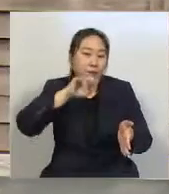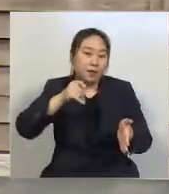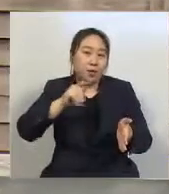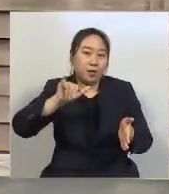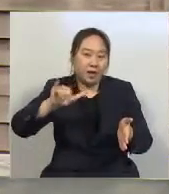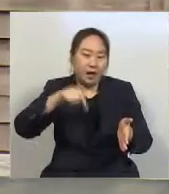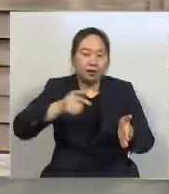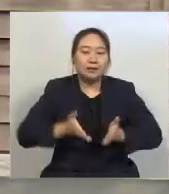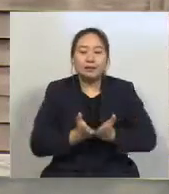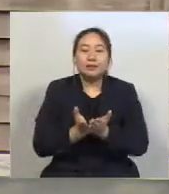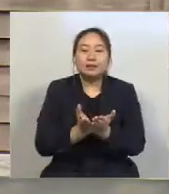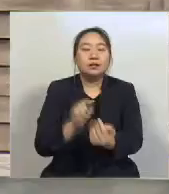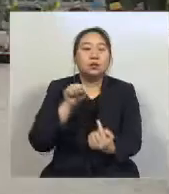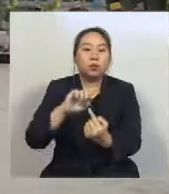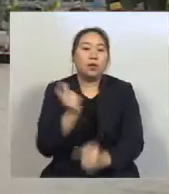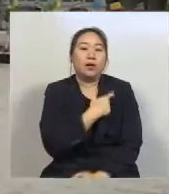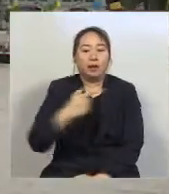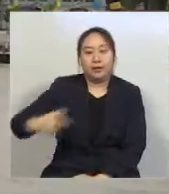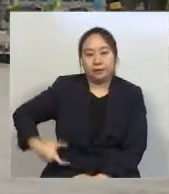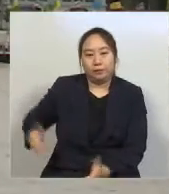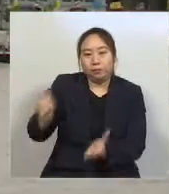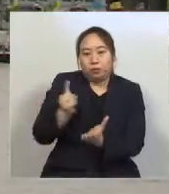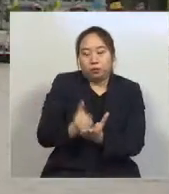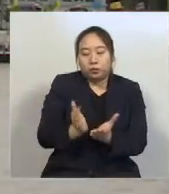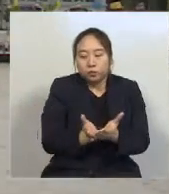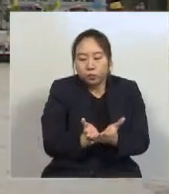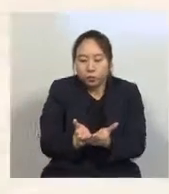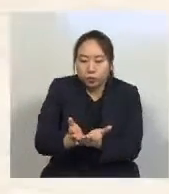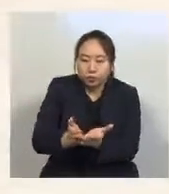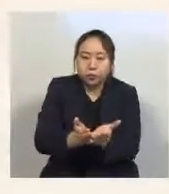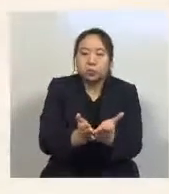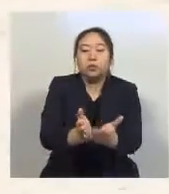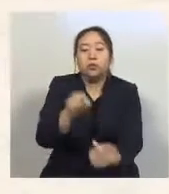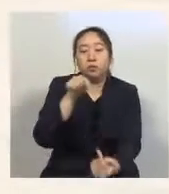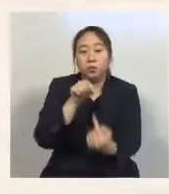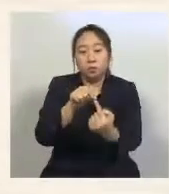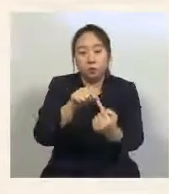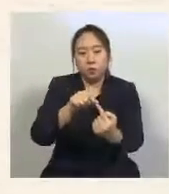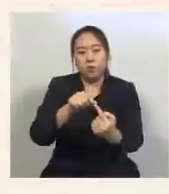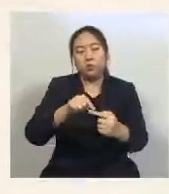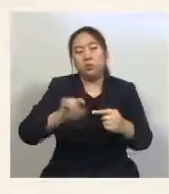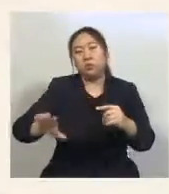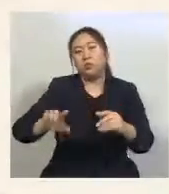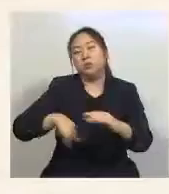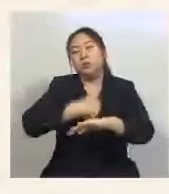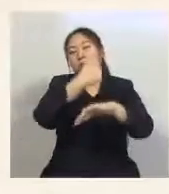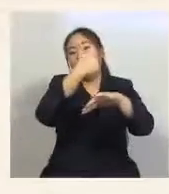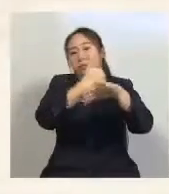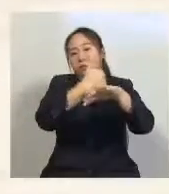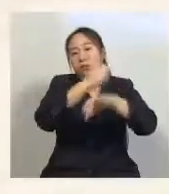างเสด็จพระราชดำเนินเลียบพระนครโดยขบวนพยุหยาตราทางชลมารคเนื่องในพระราชพิธีบรมราชาภิเษกพุทธศัก